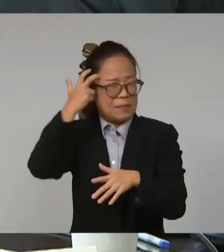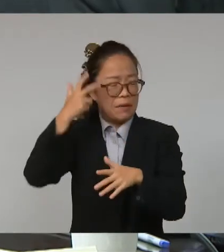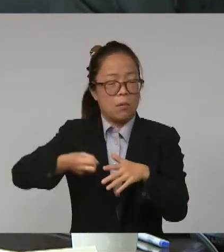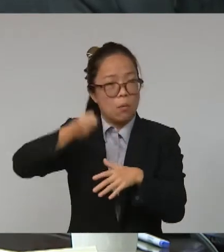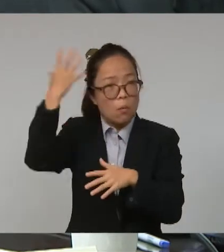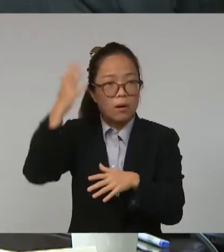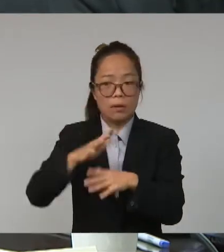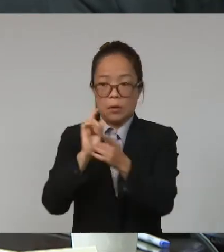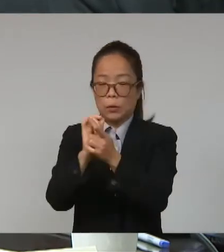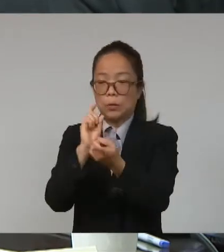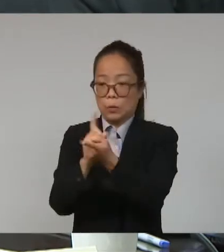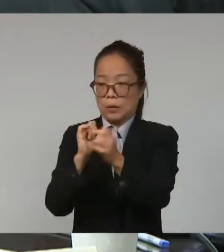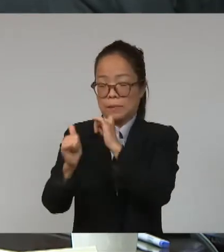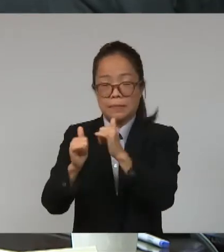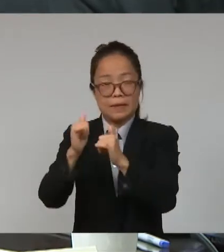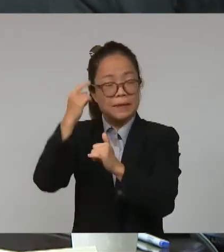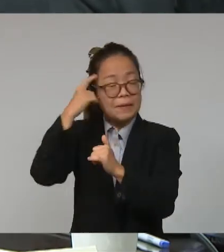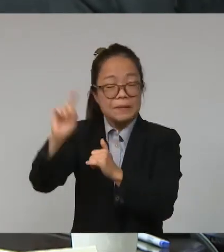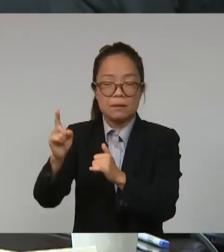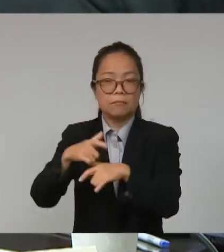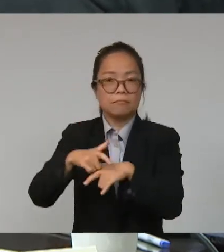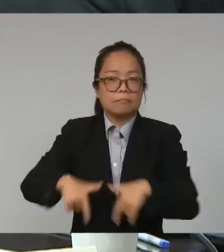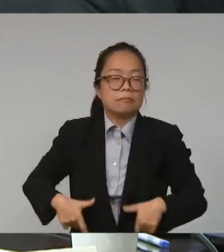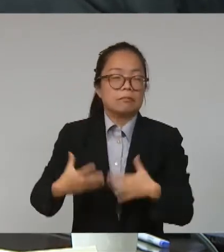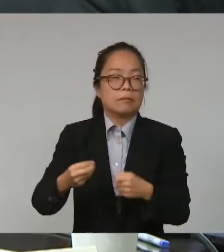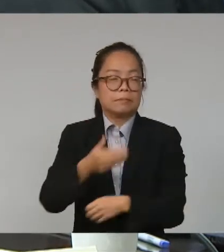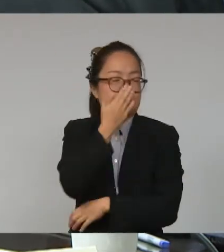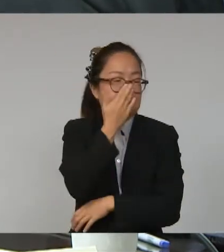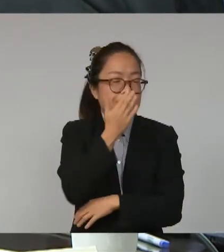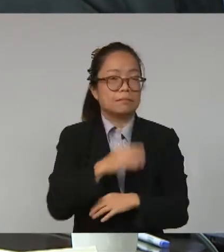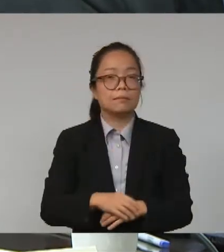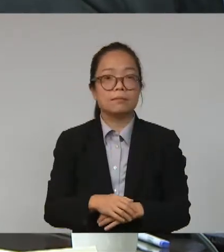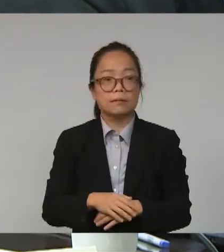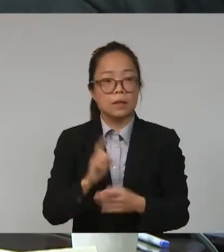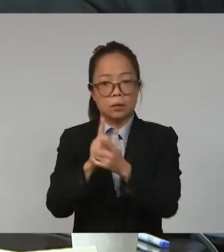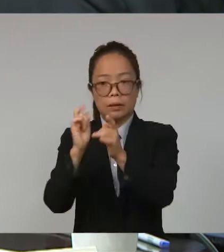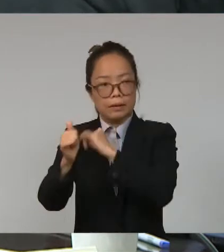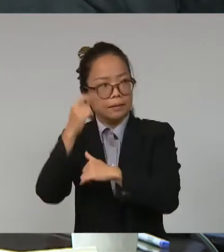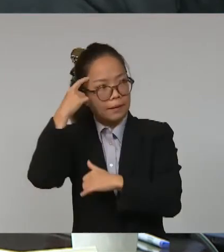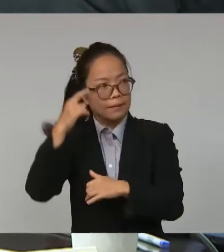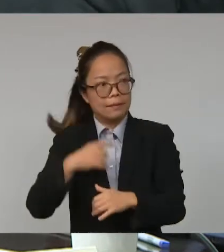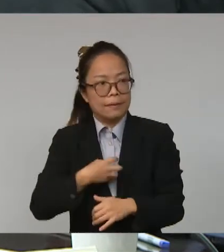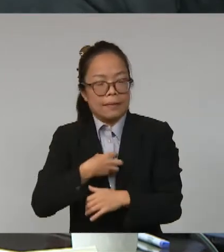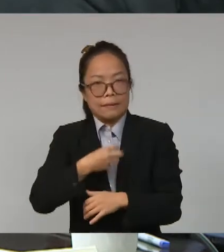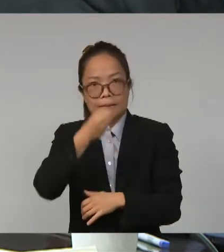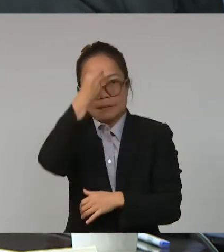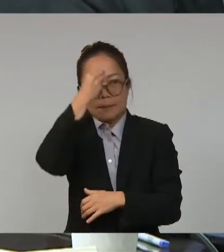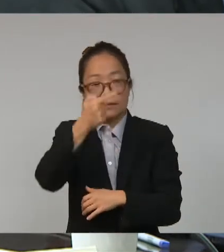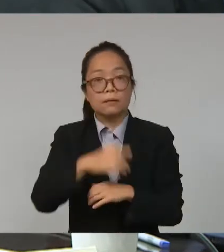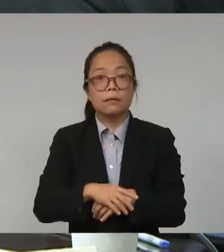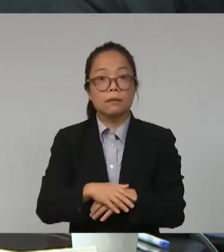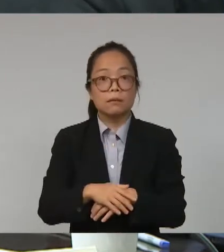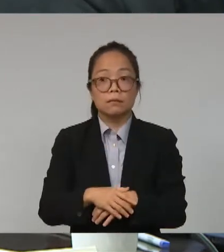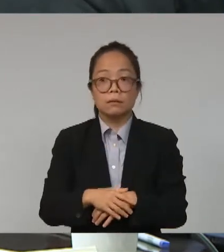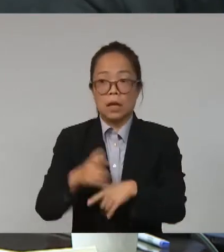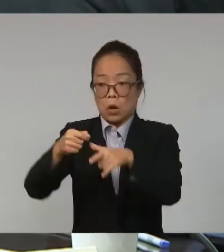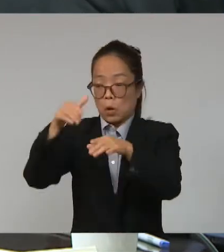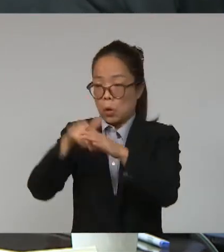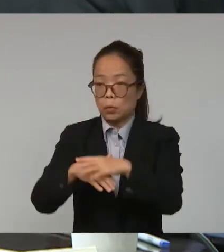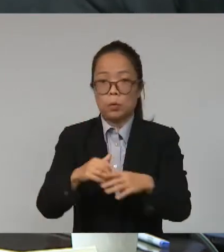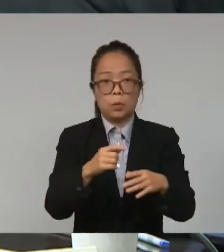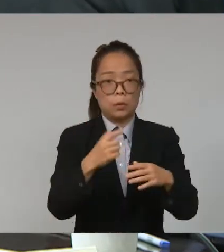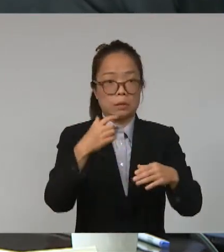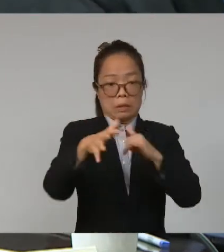诚意跟勇气。当然，这个也让人民看破手脚。公投绑大选一直